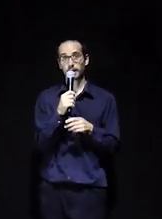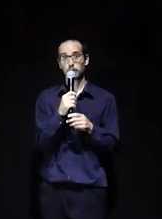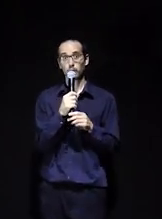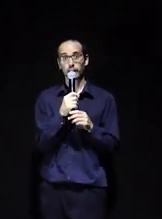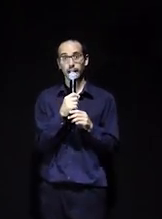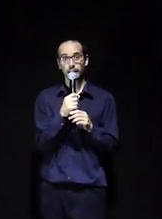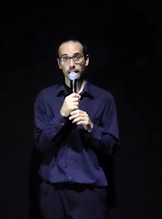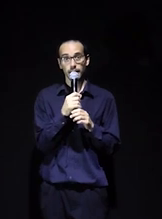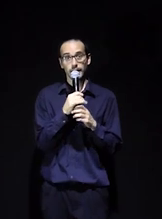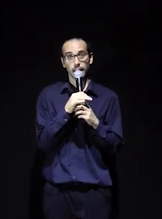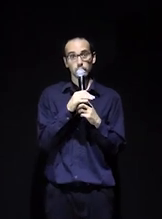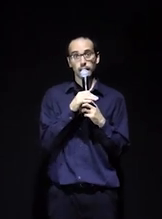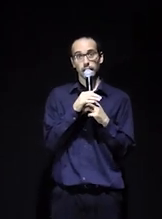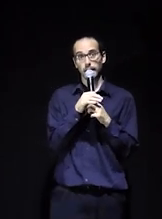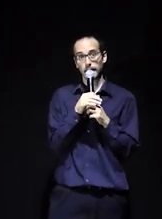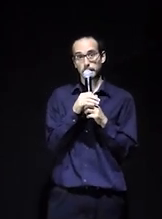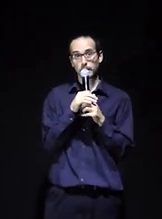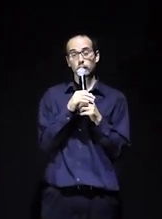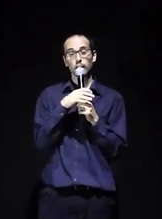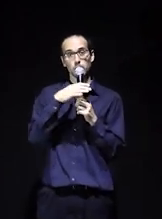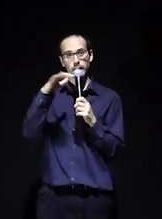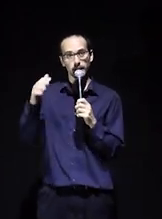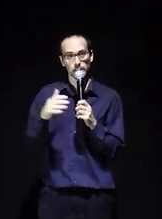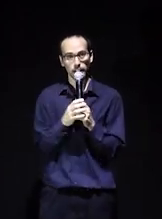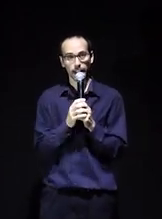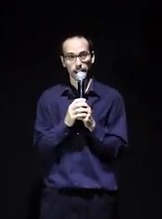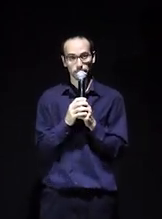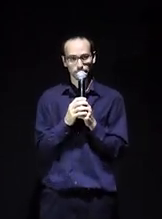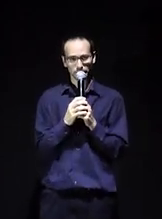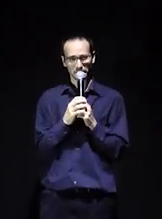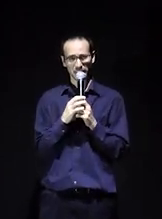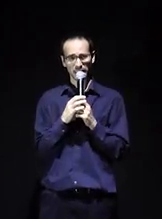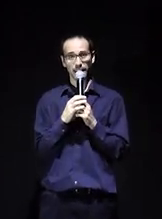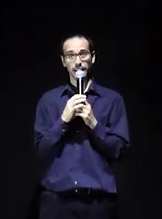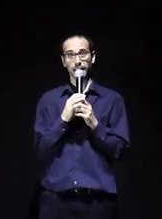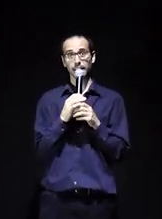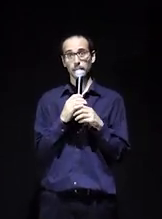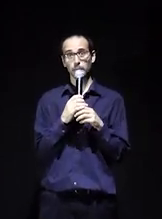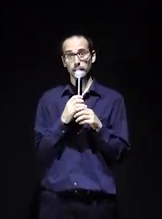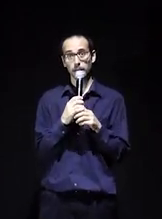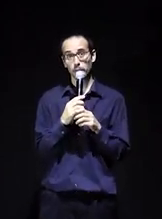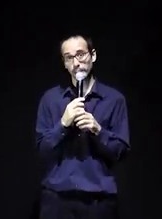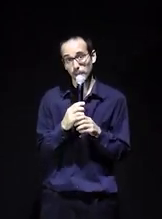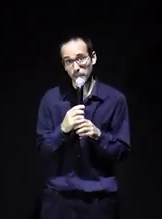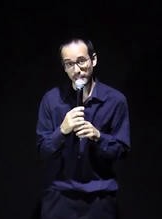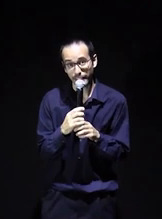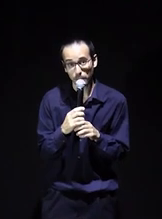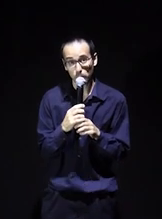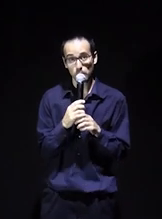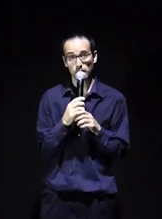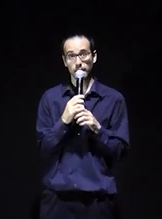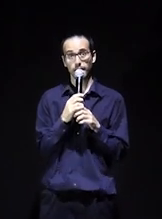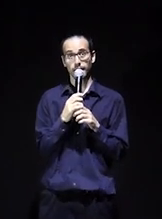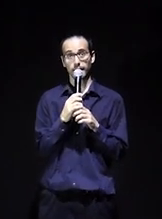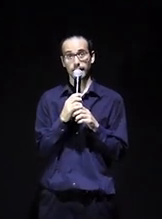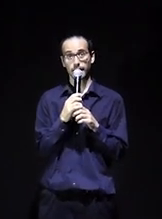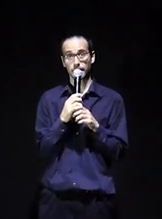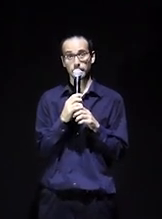mares que també s'han involucrat i a tota la comunitat en general. També volia aprofitar per